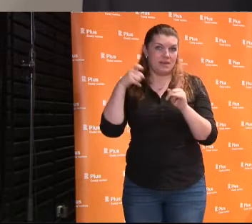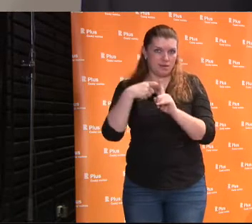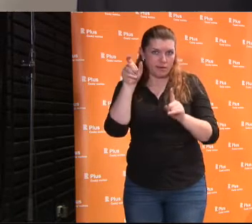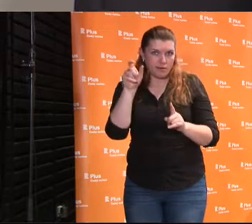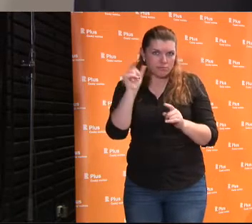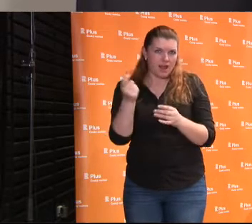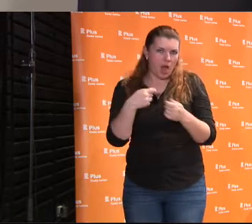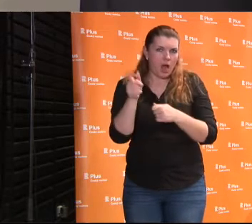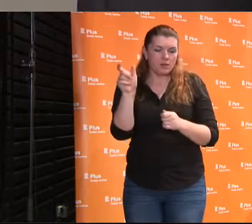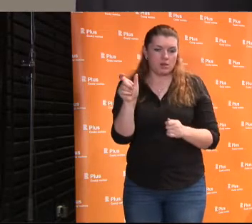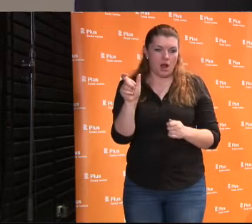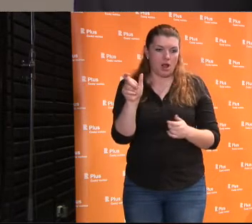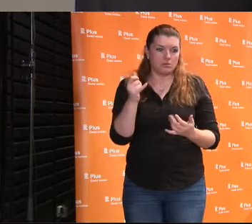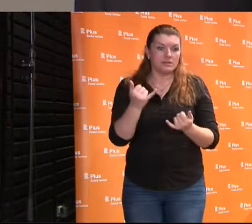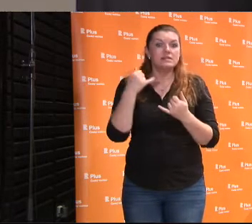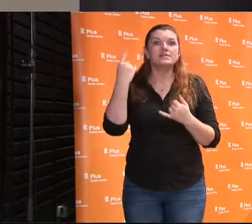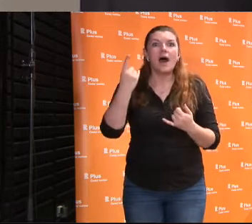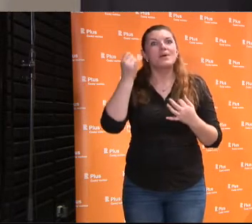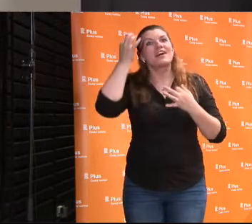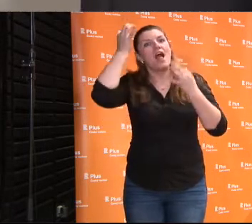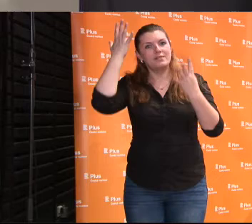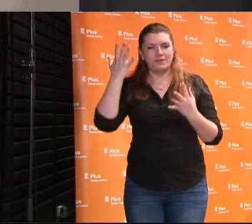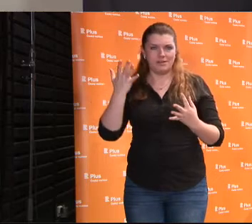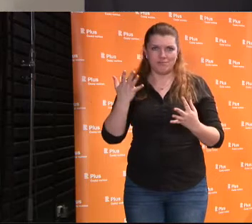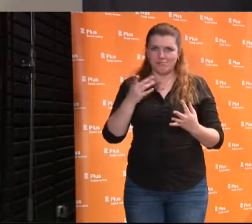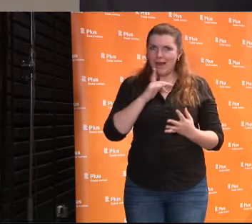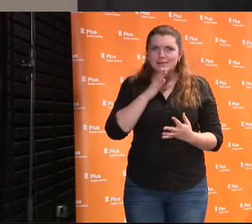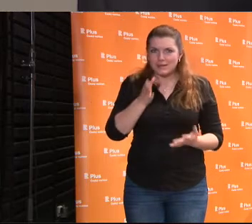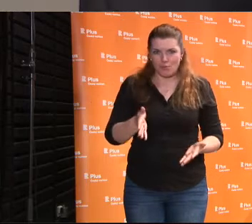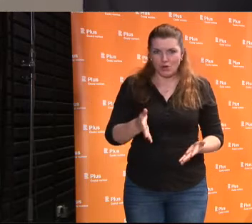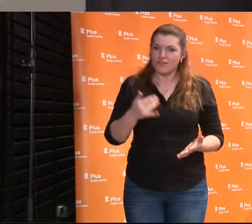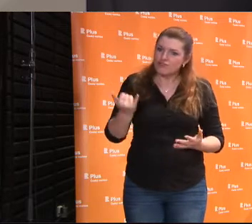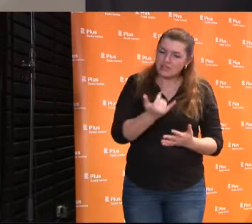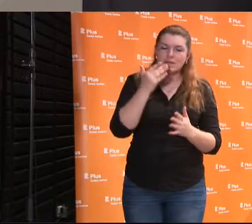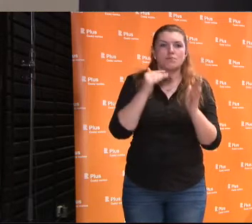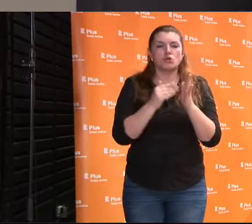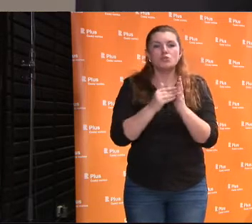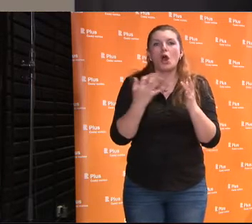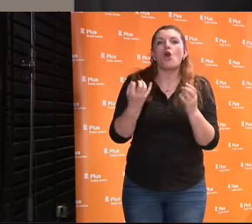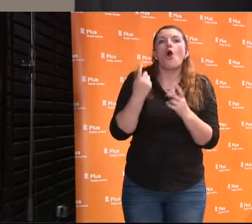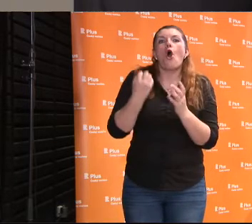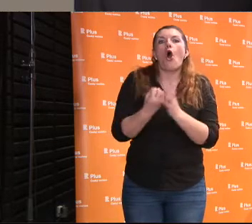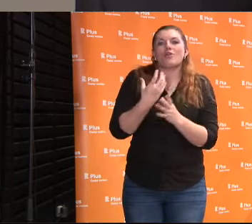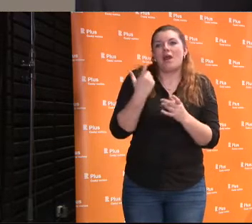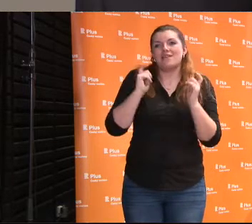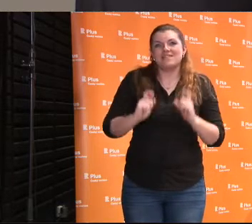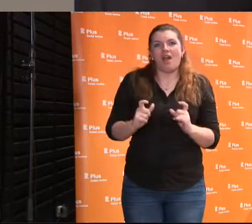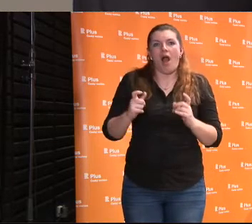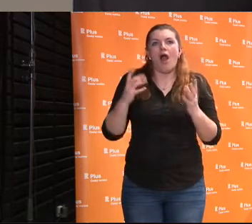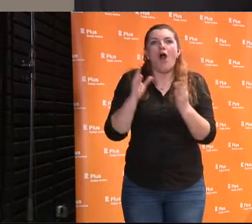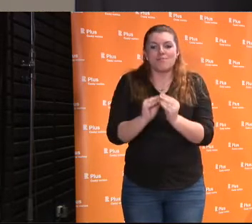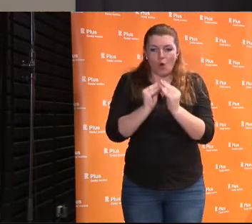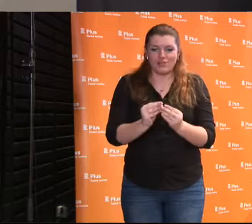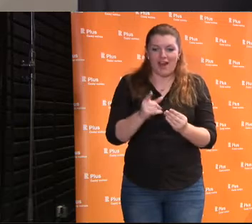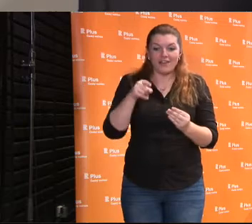těžko někdy přistoupí k té kreativitě, že je potřeba, aby do toho vstoupilo kus organické hmoty, která je schopná adaptace, která